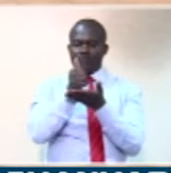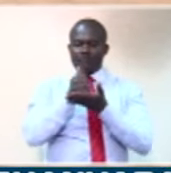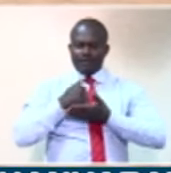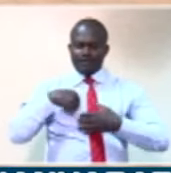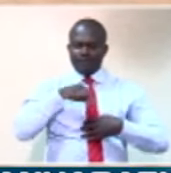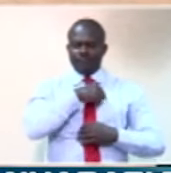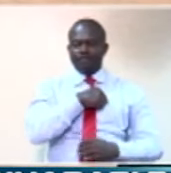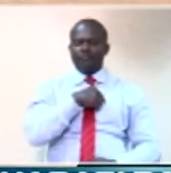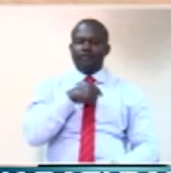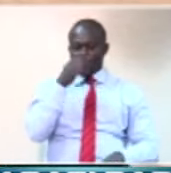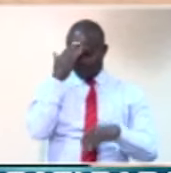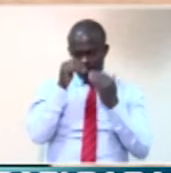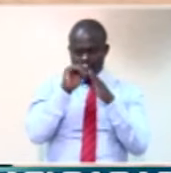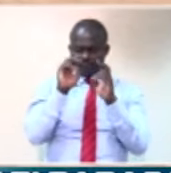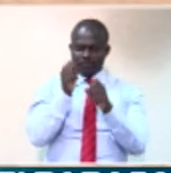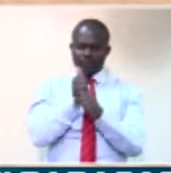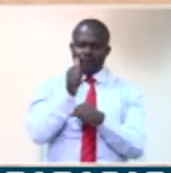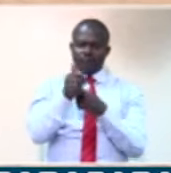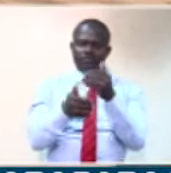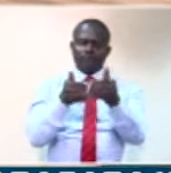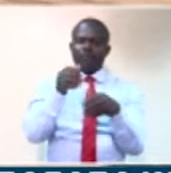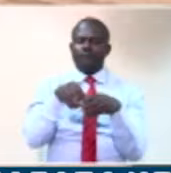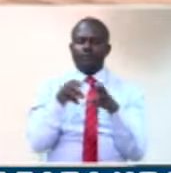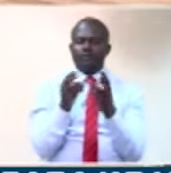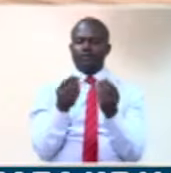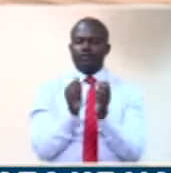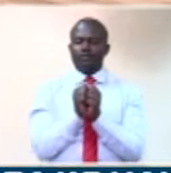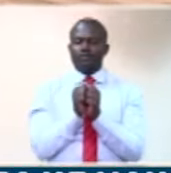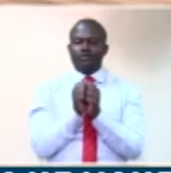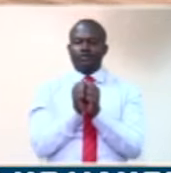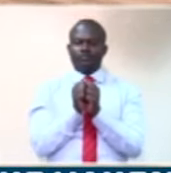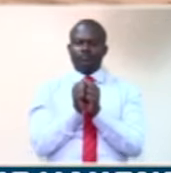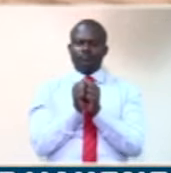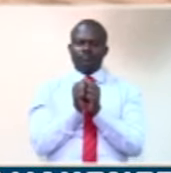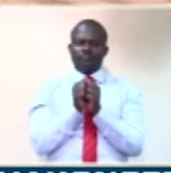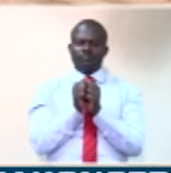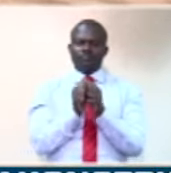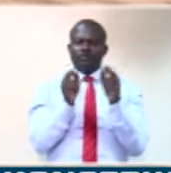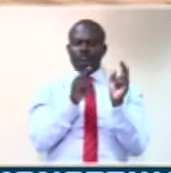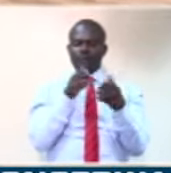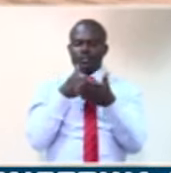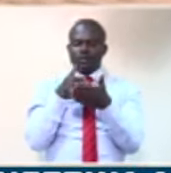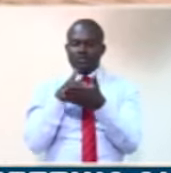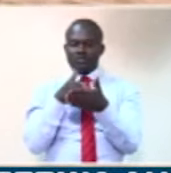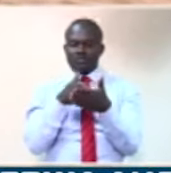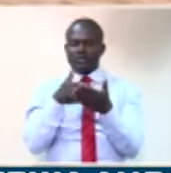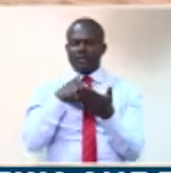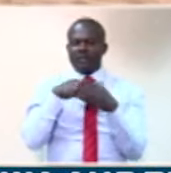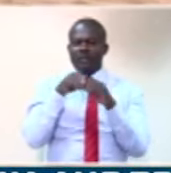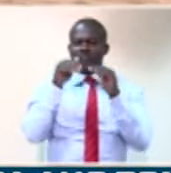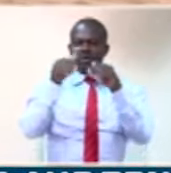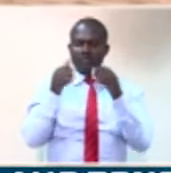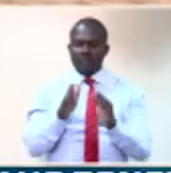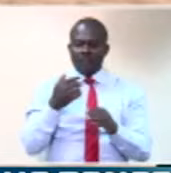rimfasha gukora izo ngendo ku buryo bunyoroheye. Ubundi imbogamizi najyaga ngira mu buhinzi